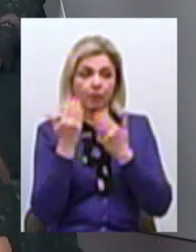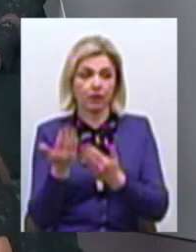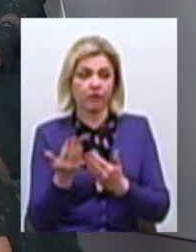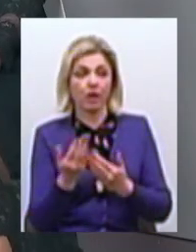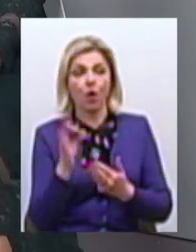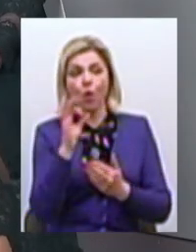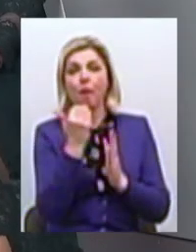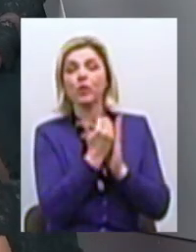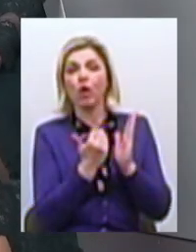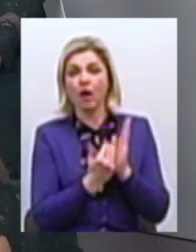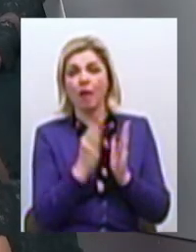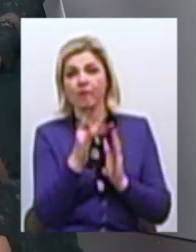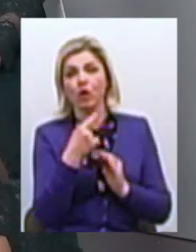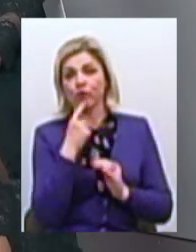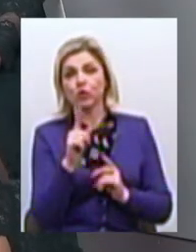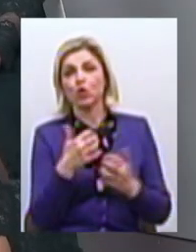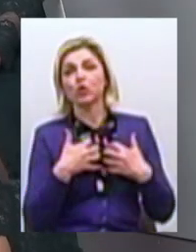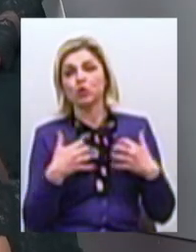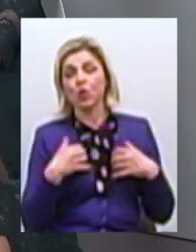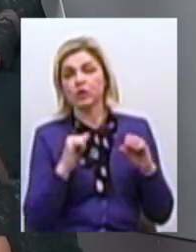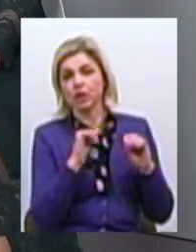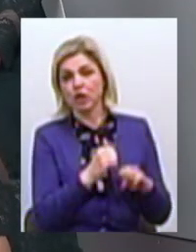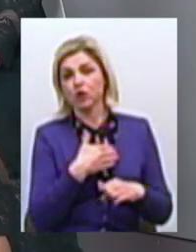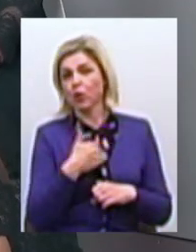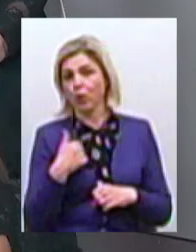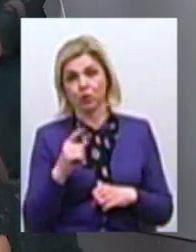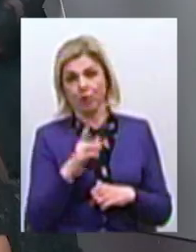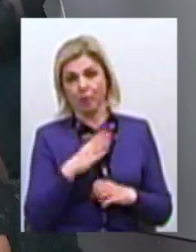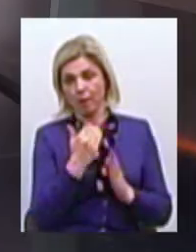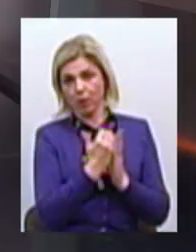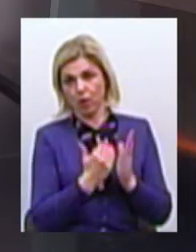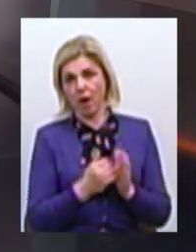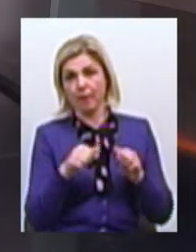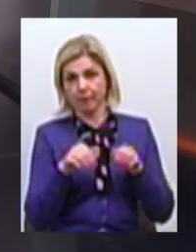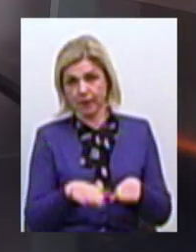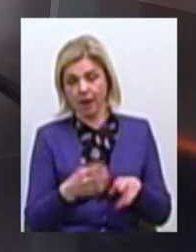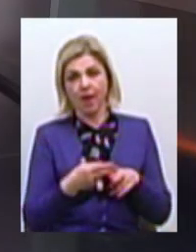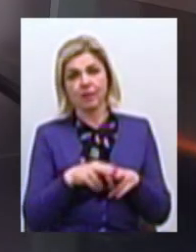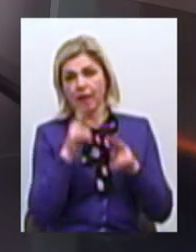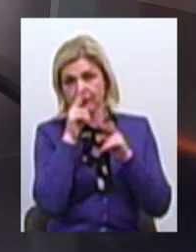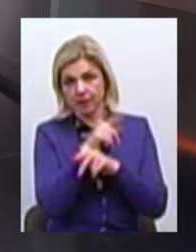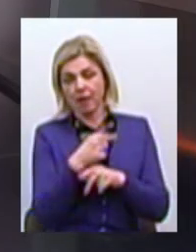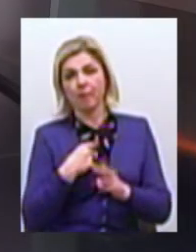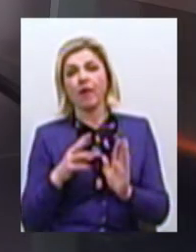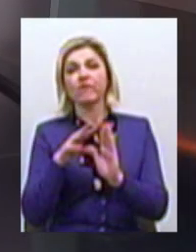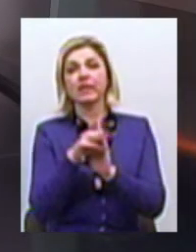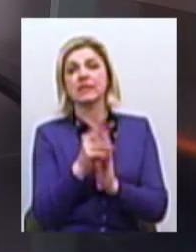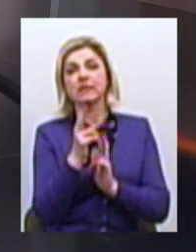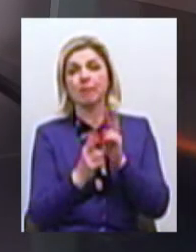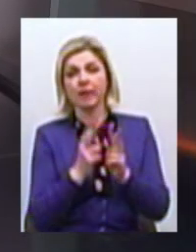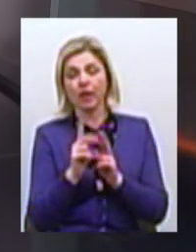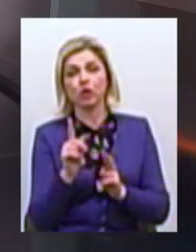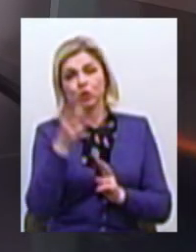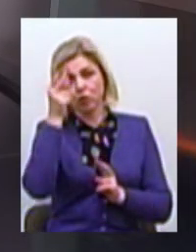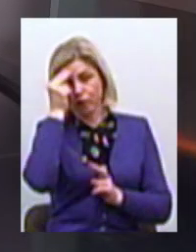програми, ви кажете, що зоозахисники не хочуть, щоб програма була прийнята. Це не так. Ми внесли зміни з урахуванням того, що роки